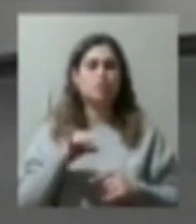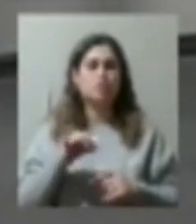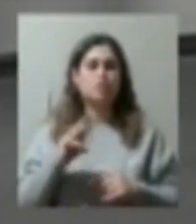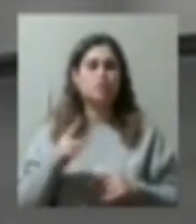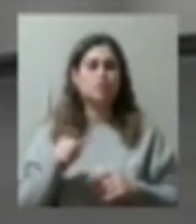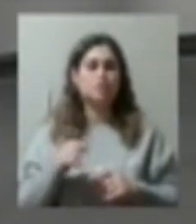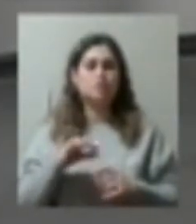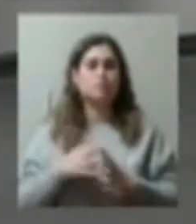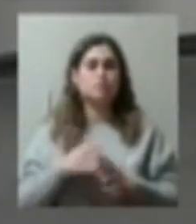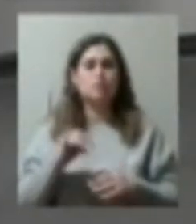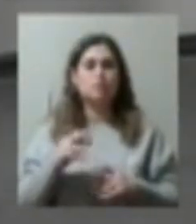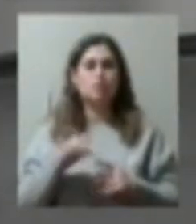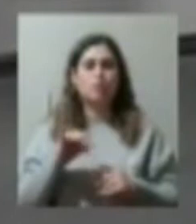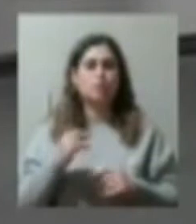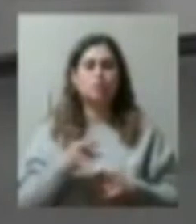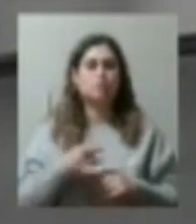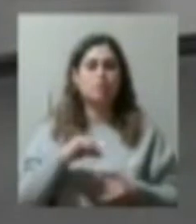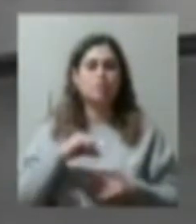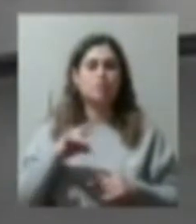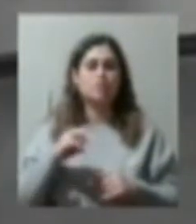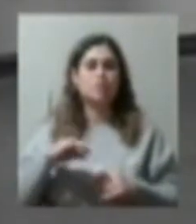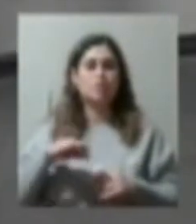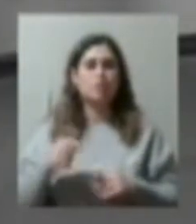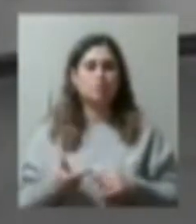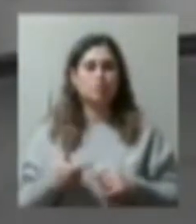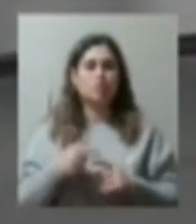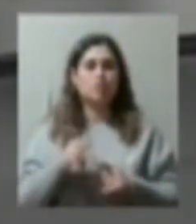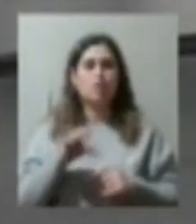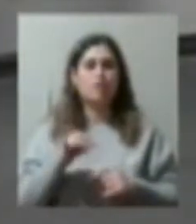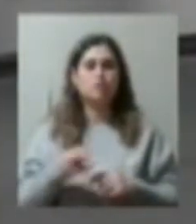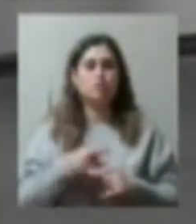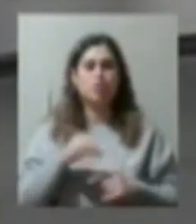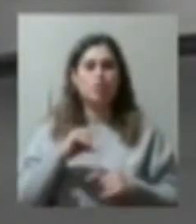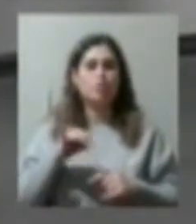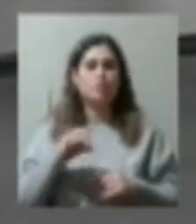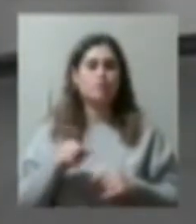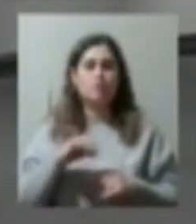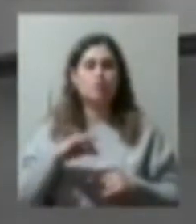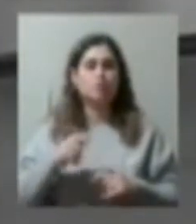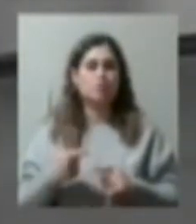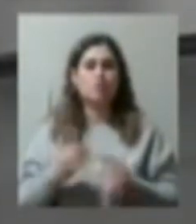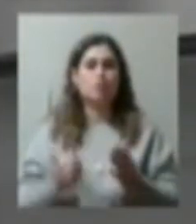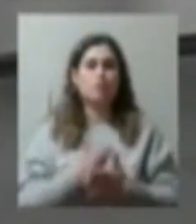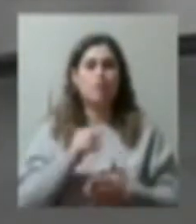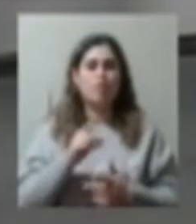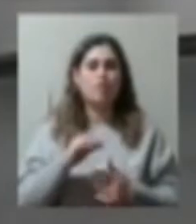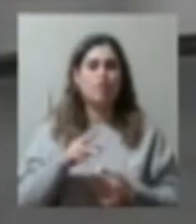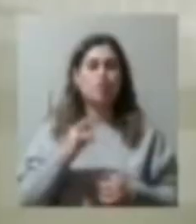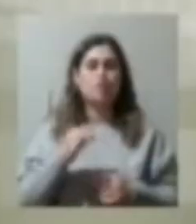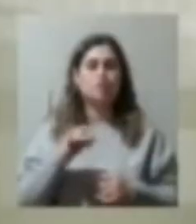рада, Каланчатський район – Мирненська селищна ОТГ, Каховський район – Любимівська ОТГ, Нова Каховка – Таврійська міська